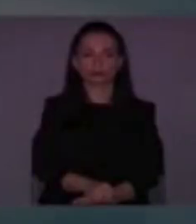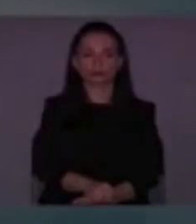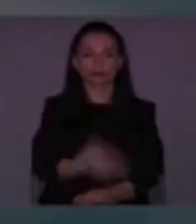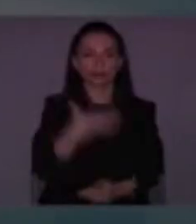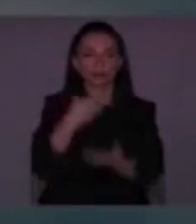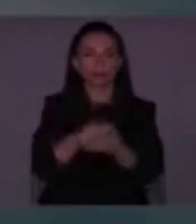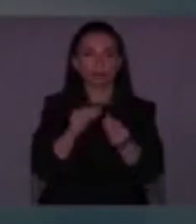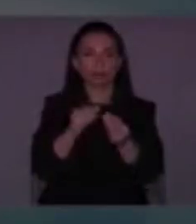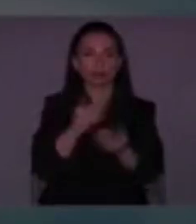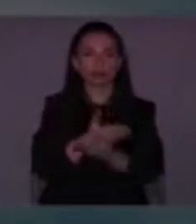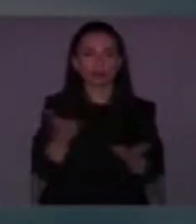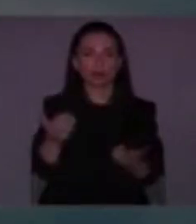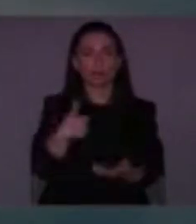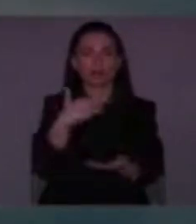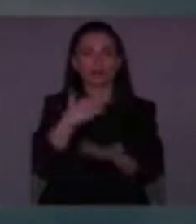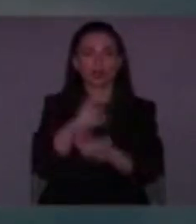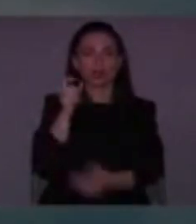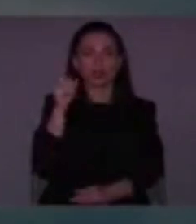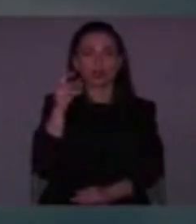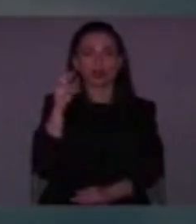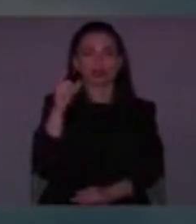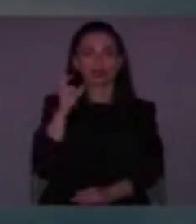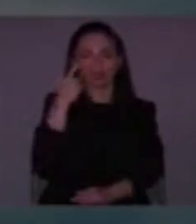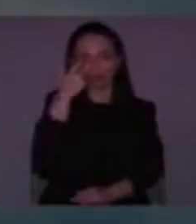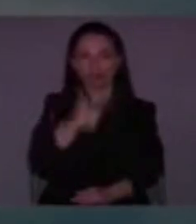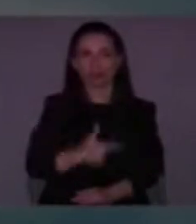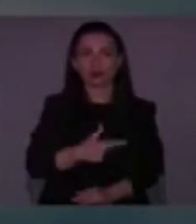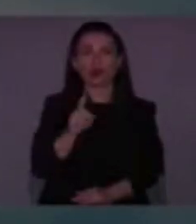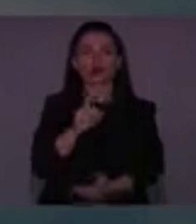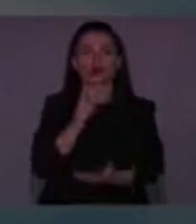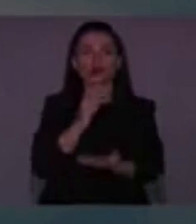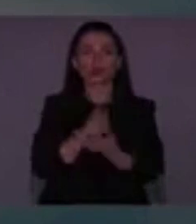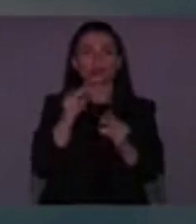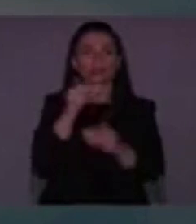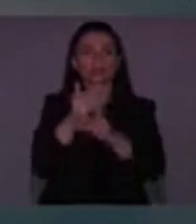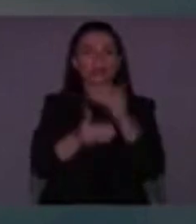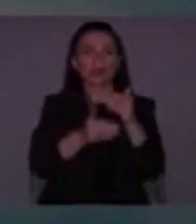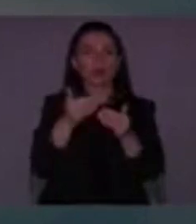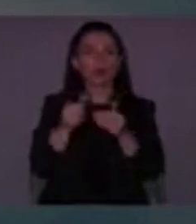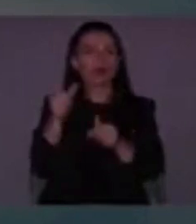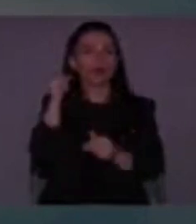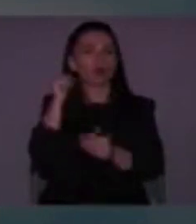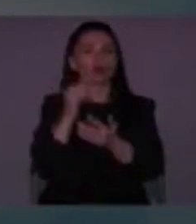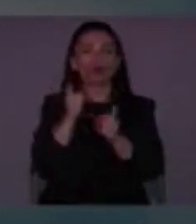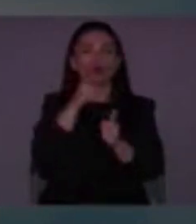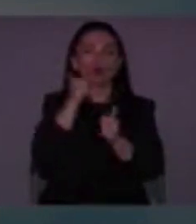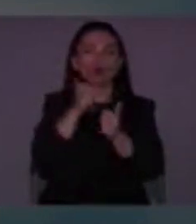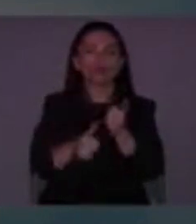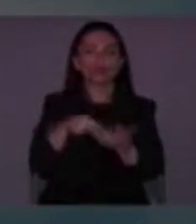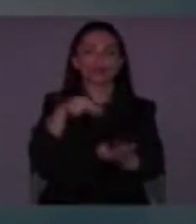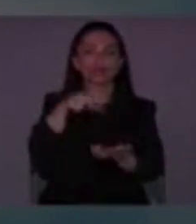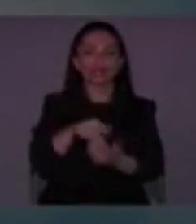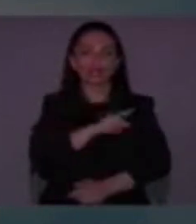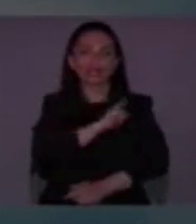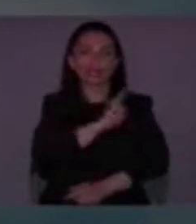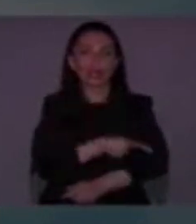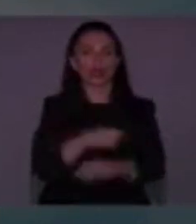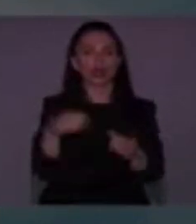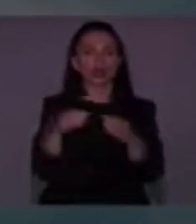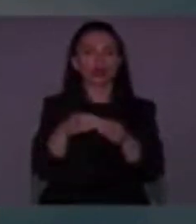ჩემო მეგობრებო, მე ვარ კახაკალაძე, ადამიანი, რომლის წარმატების უკან ყოველთვის იდგა ძლიერი